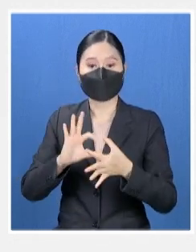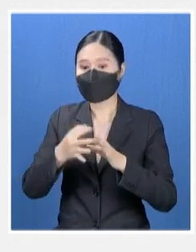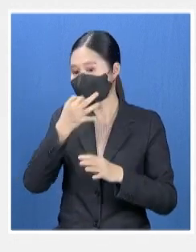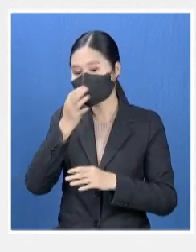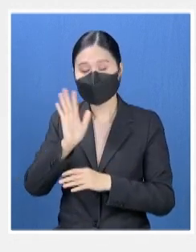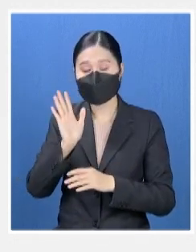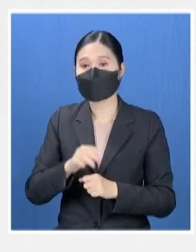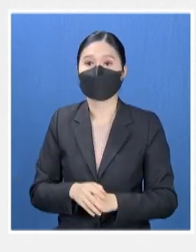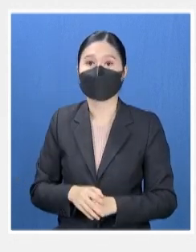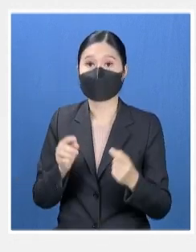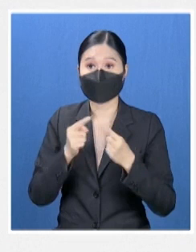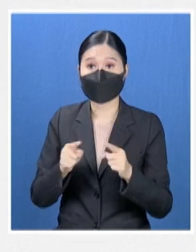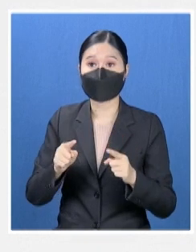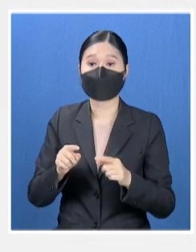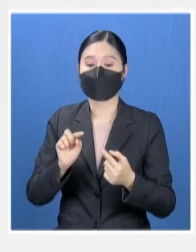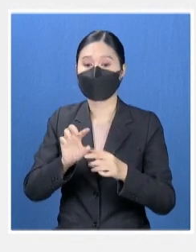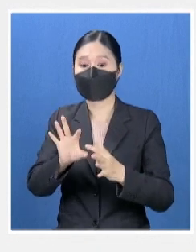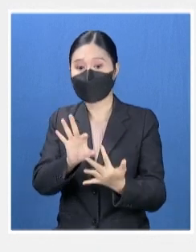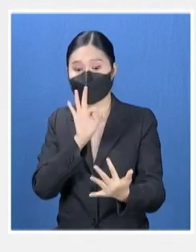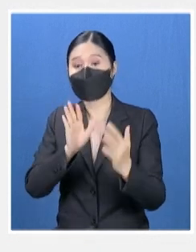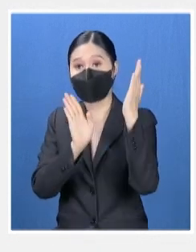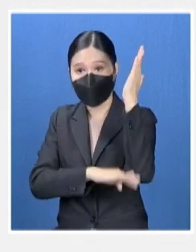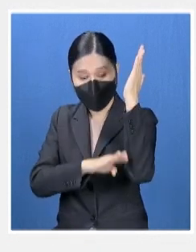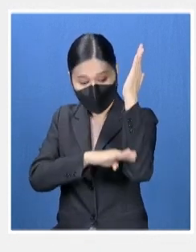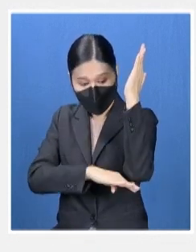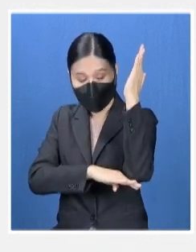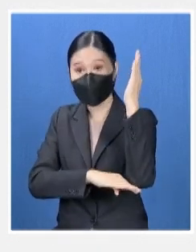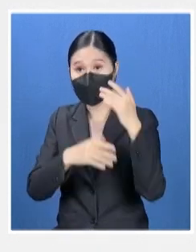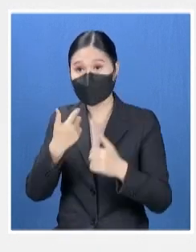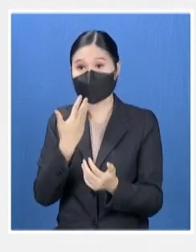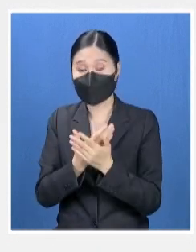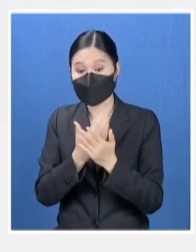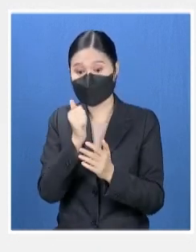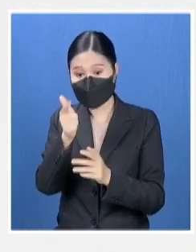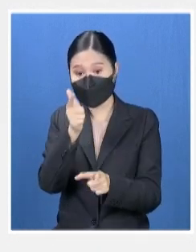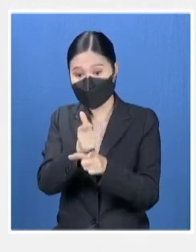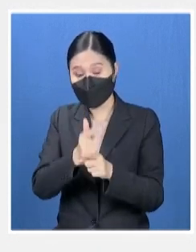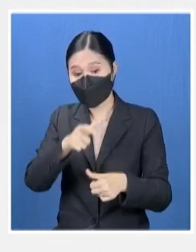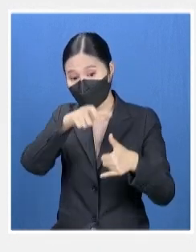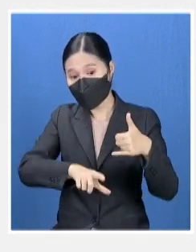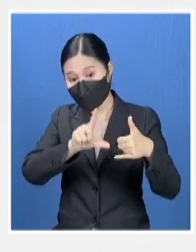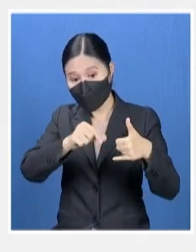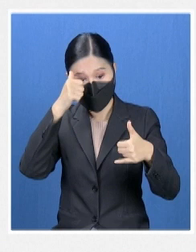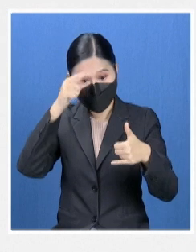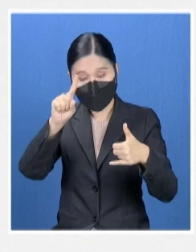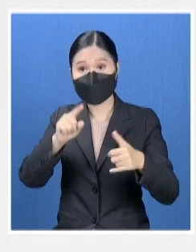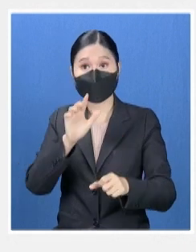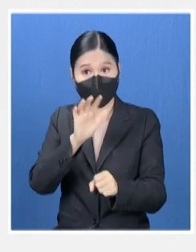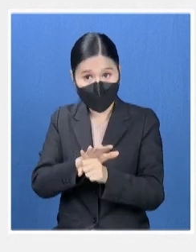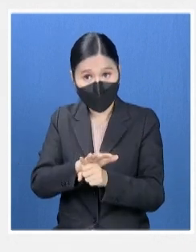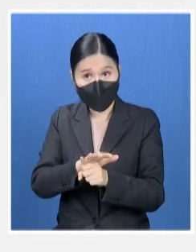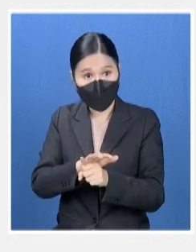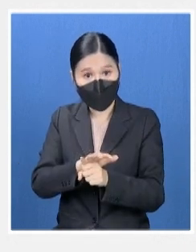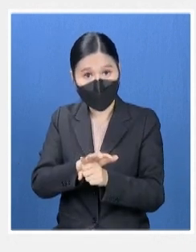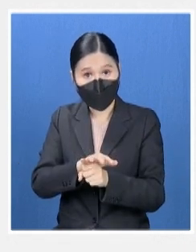กีฬาอาชีพอะไรฮ่าๆแต่รอบเป็นคนแรกระดับภาคใต้นะแล้วเบี้ยเลี้ยงเขาคนละ 20บาทต่อวันเนี่ยพอ